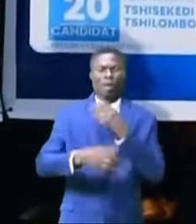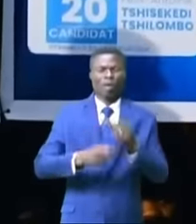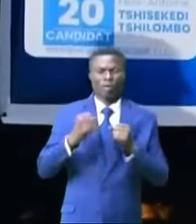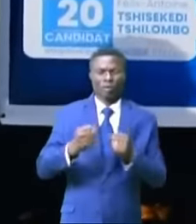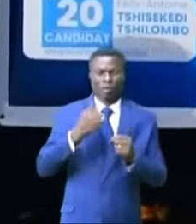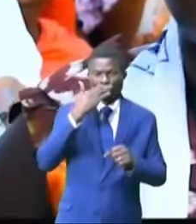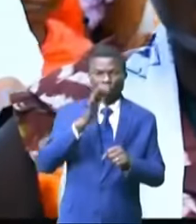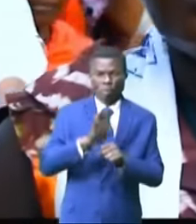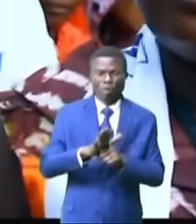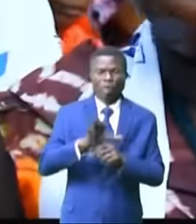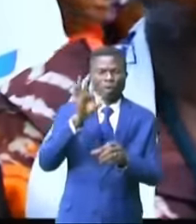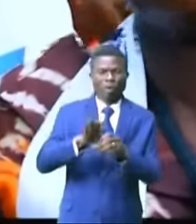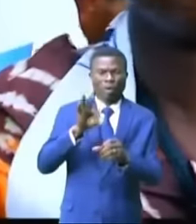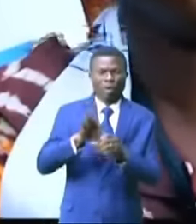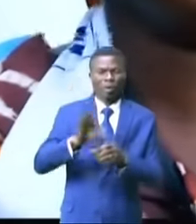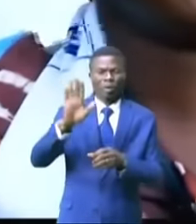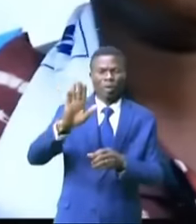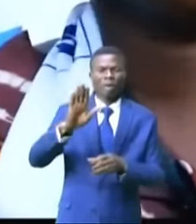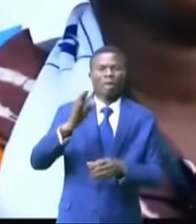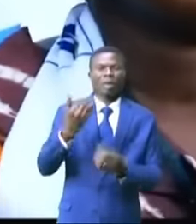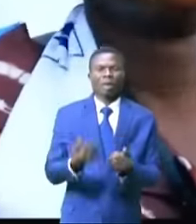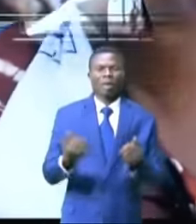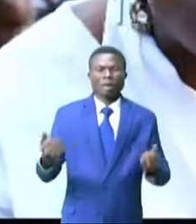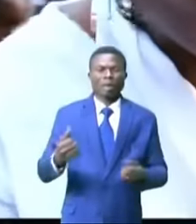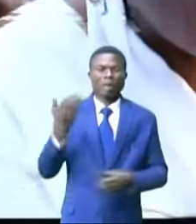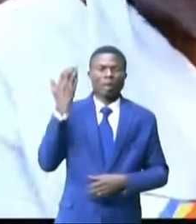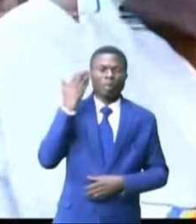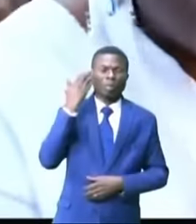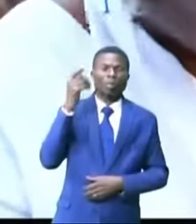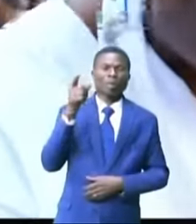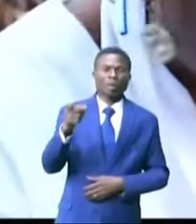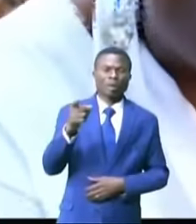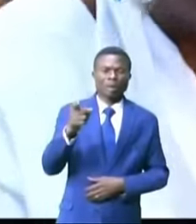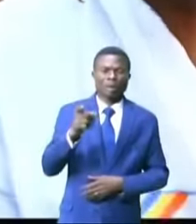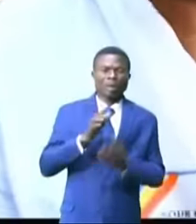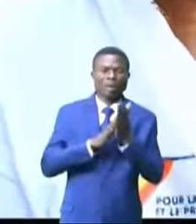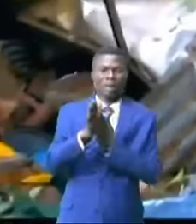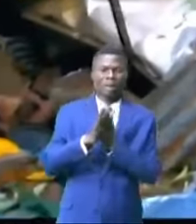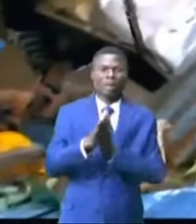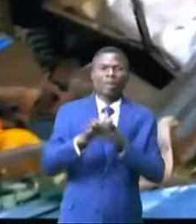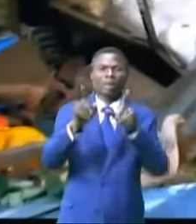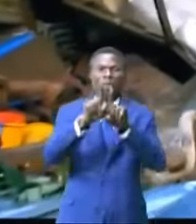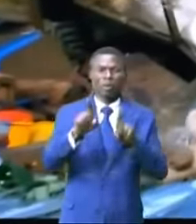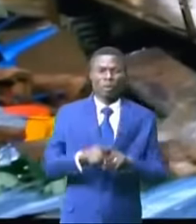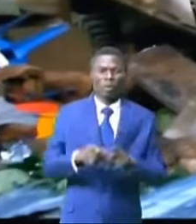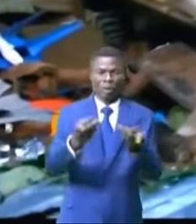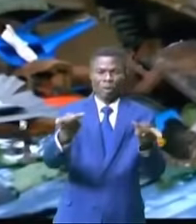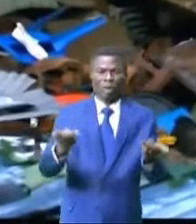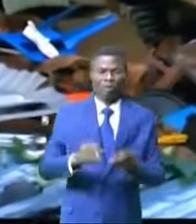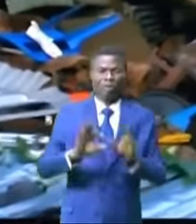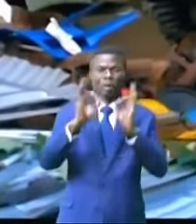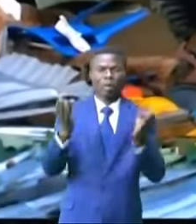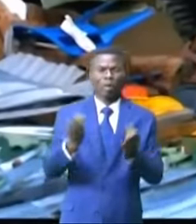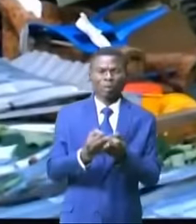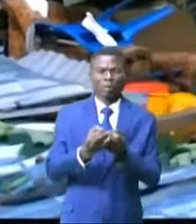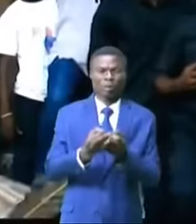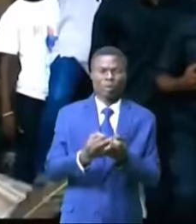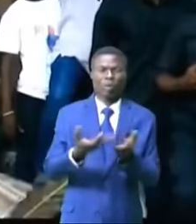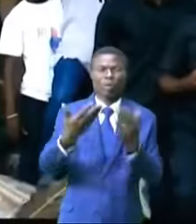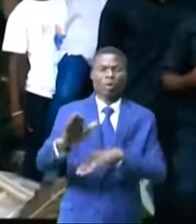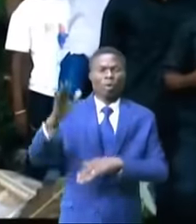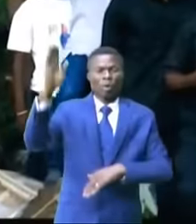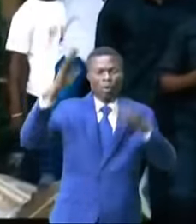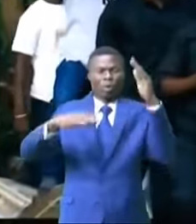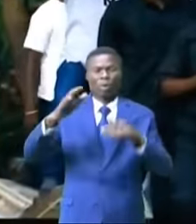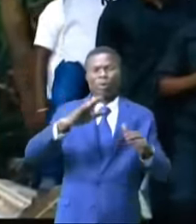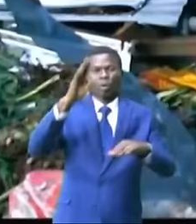pour l'élection de leur digne fils. Socrate Moubengaï s'est intéressé également sur place aux familles victimes de pluies diluviennes